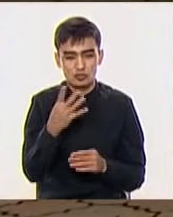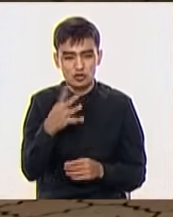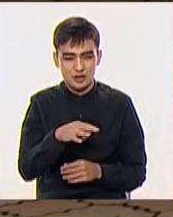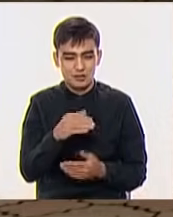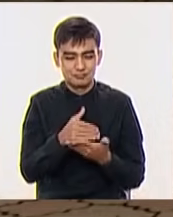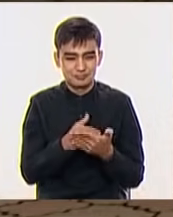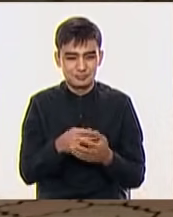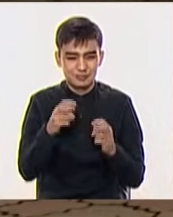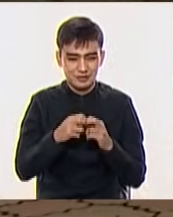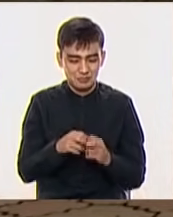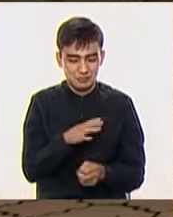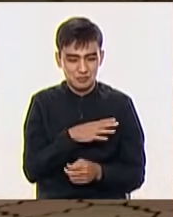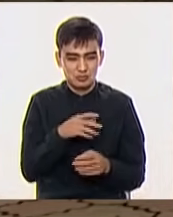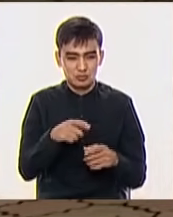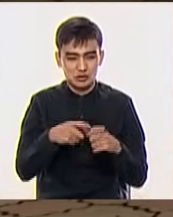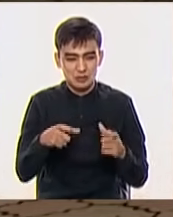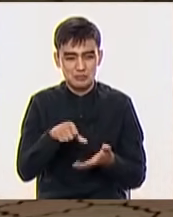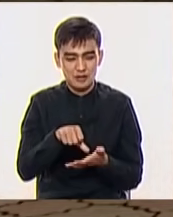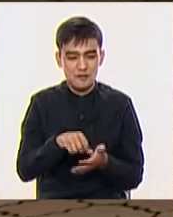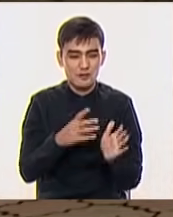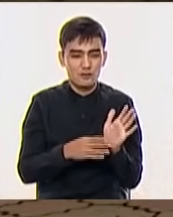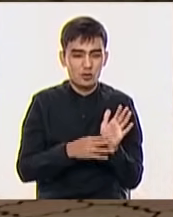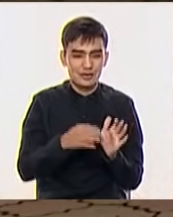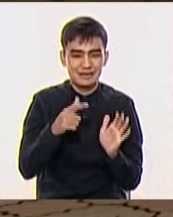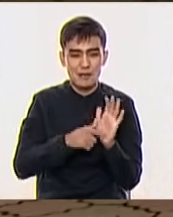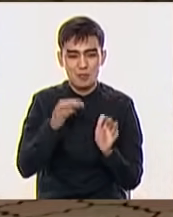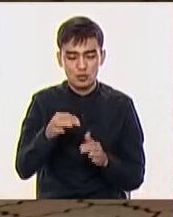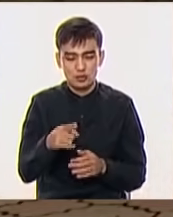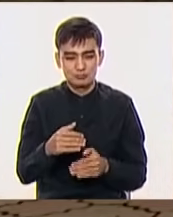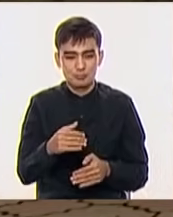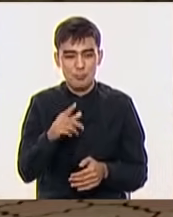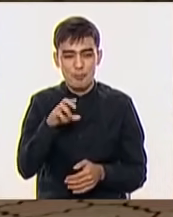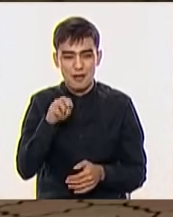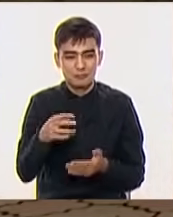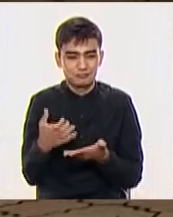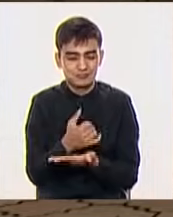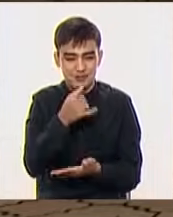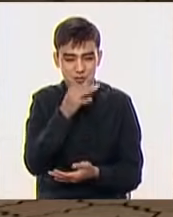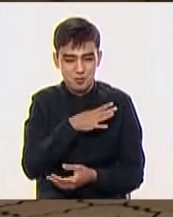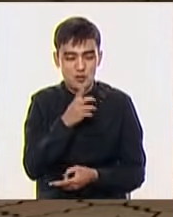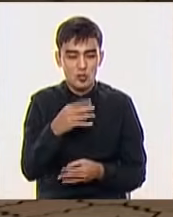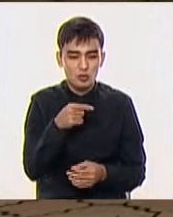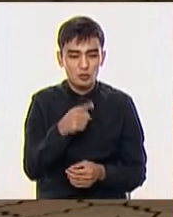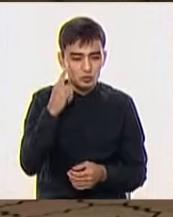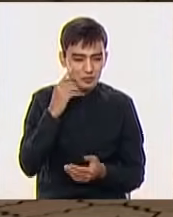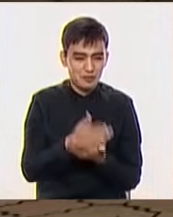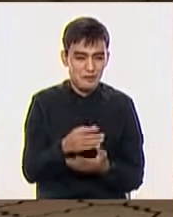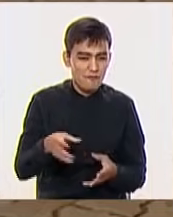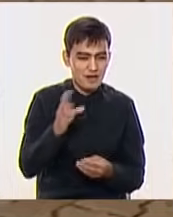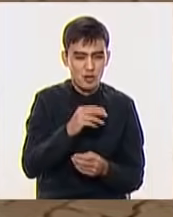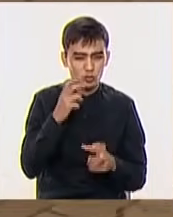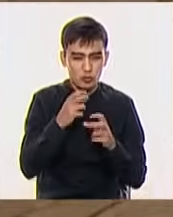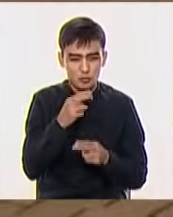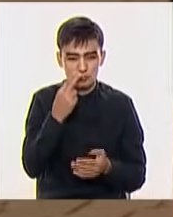Вот среди них 97% не смогли преодолеть пороговый балл. Но это не значит, что абсолютно все студенты провалили проверку.